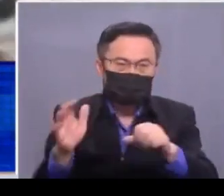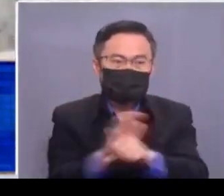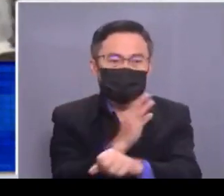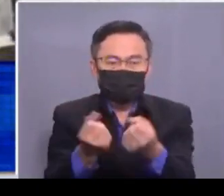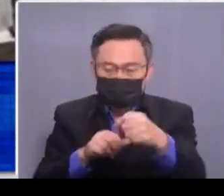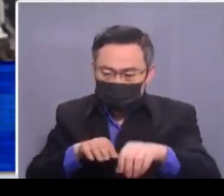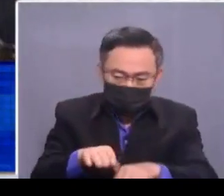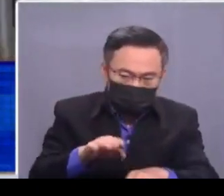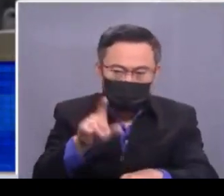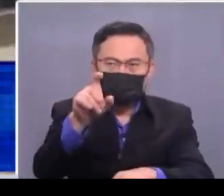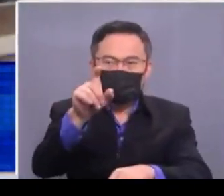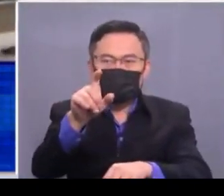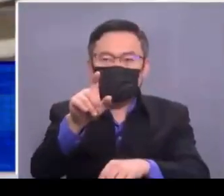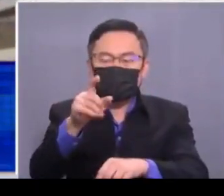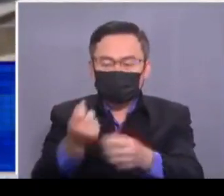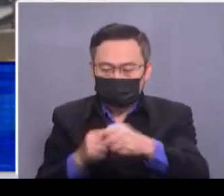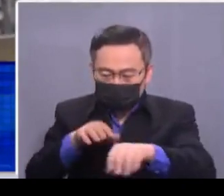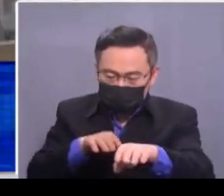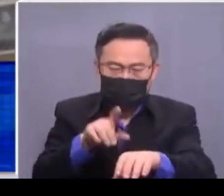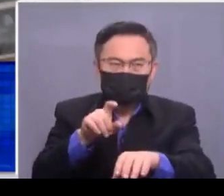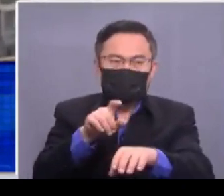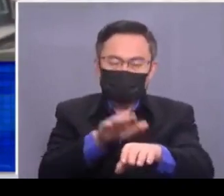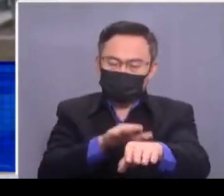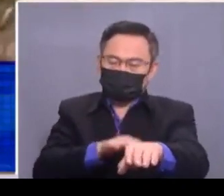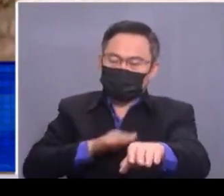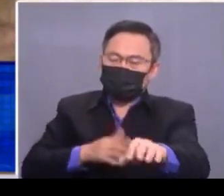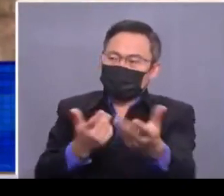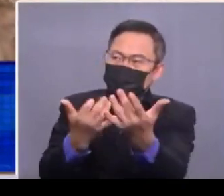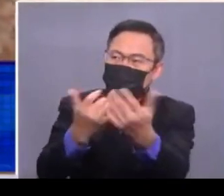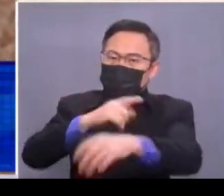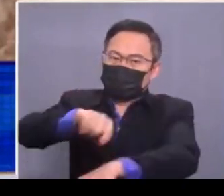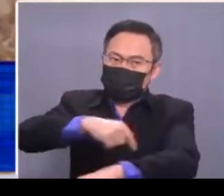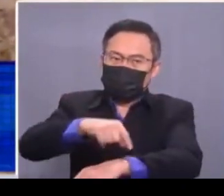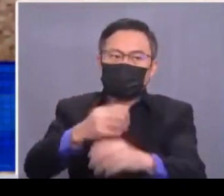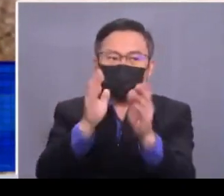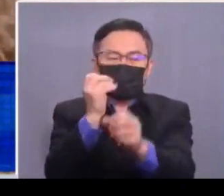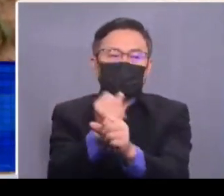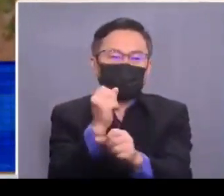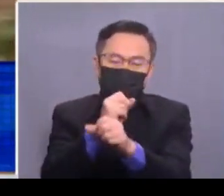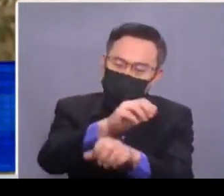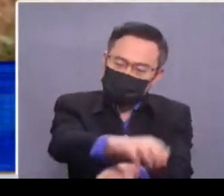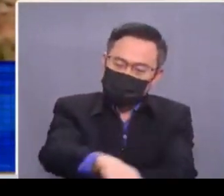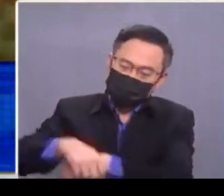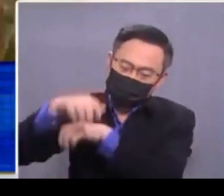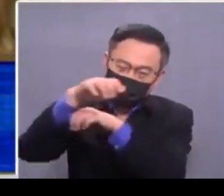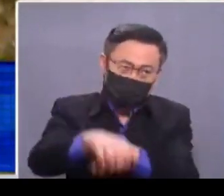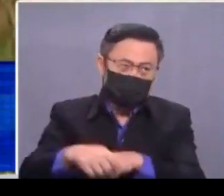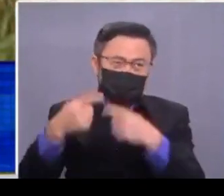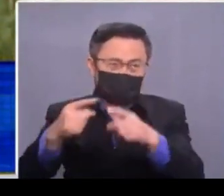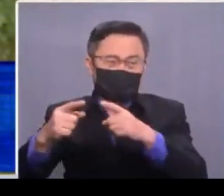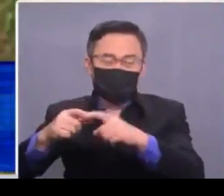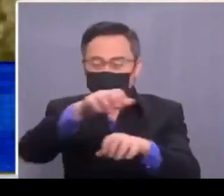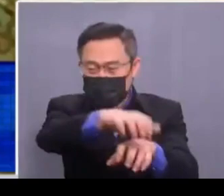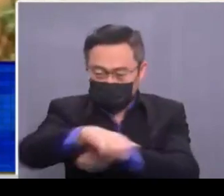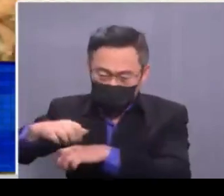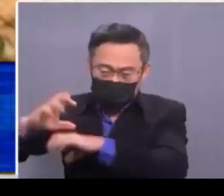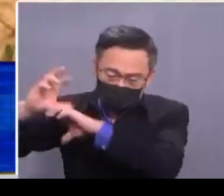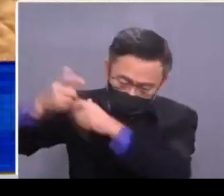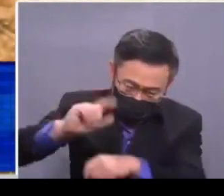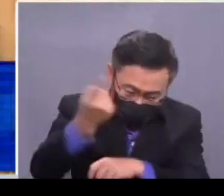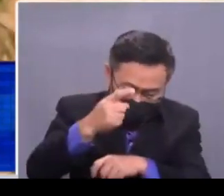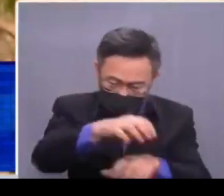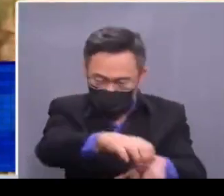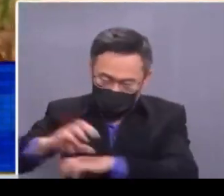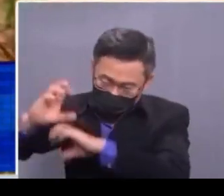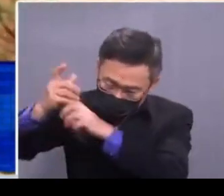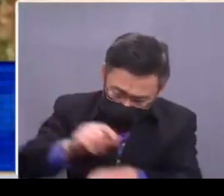นับหลายกิโลเมตรเลยค่ะถึงแม้ว่าเจ้าหน้าที่จะพยายามตัดดินออกผิวถนนนะคะแต่ว่ามันยังมีดินหลายลงมา